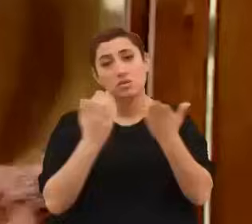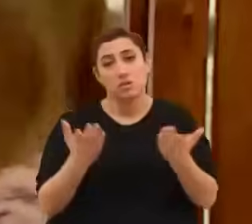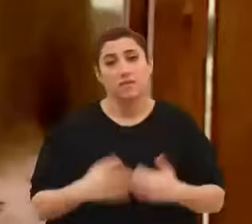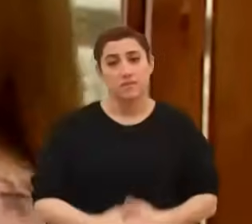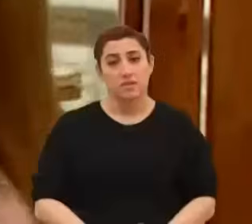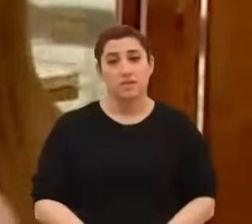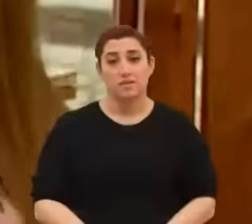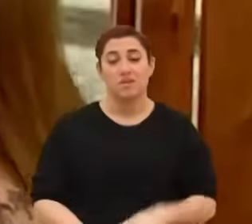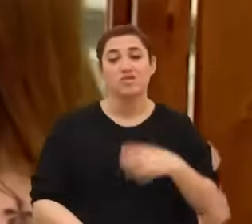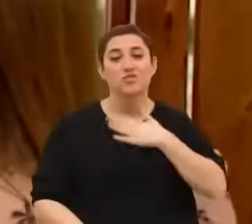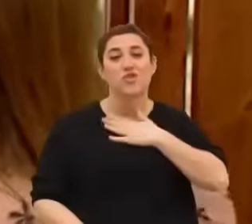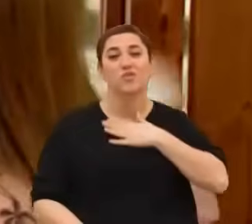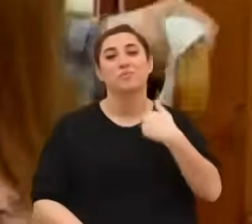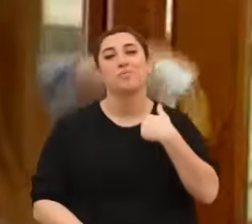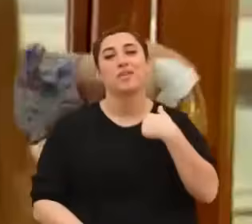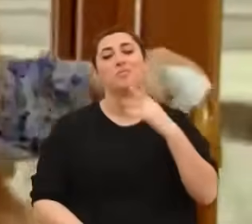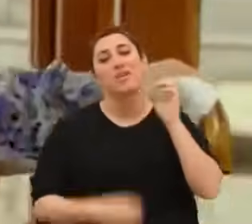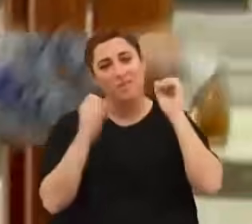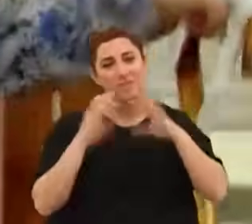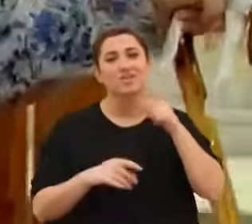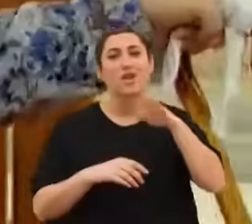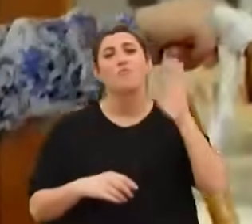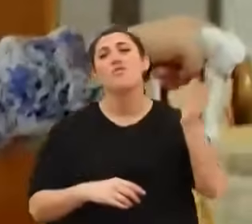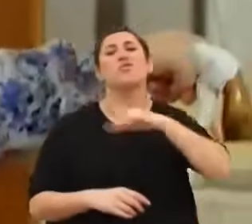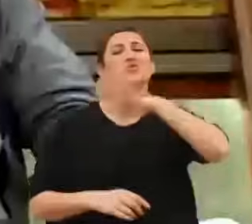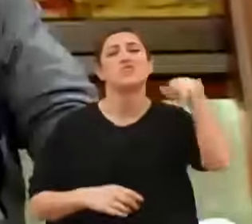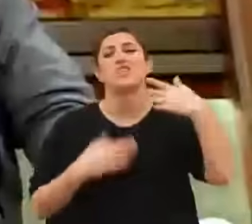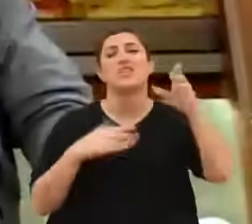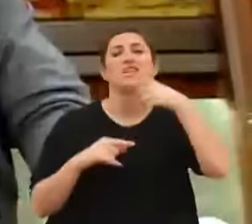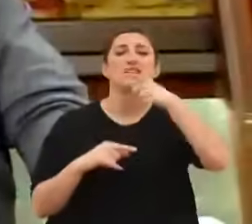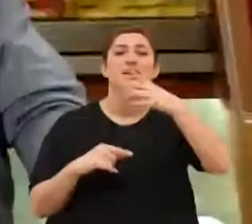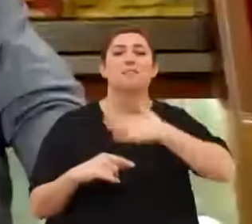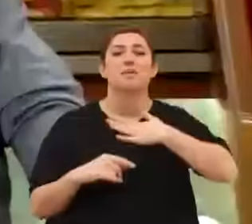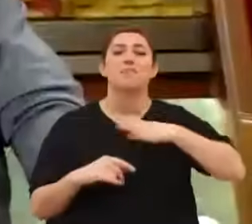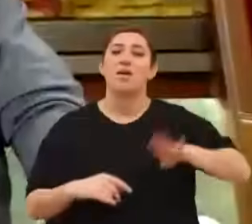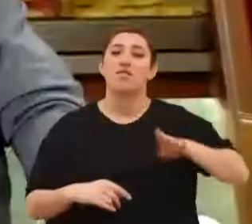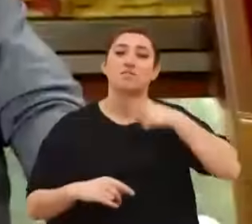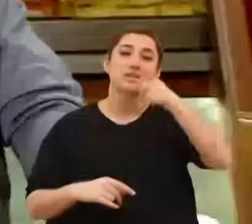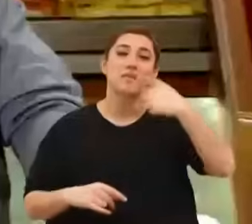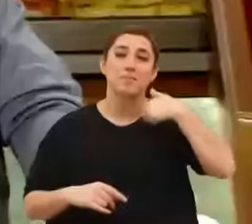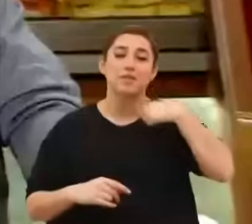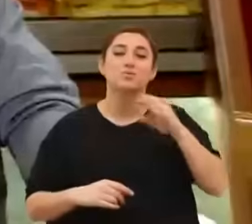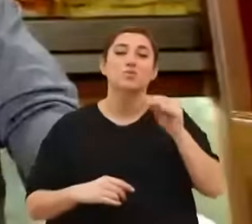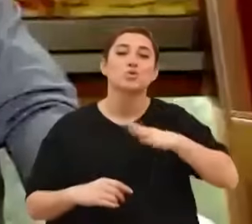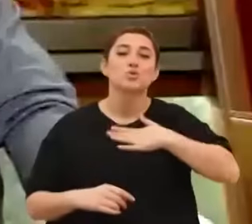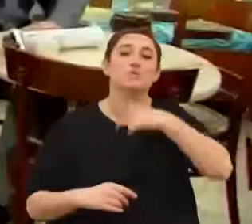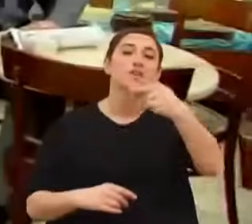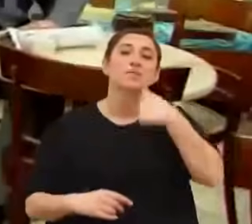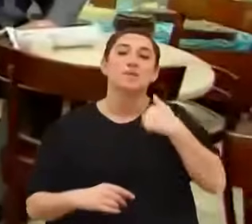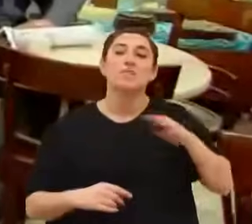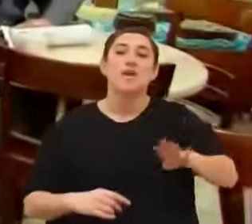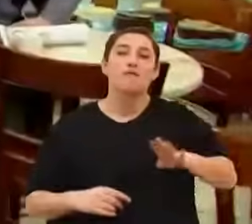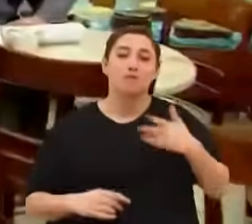sonuçta. Ay canım benim, bırak sen, boş ver onları bre. Sensin benim evladım, sensin benim çocuğum, sensin